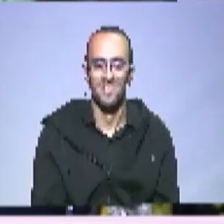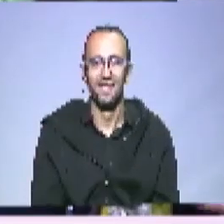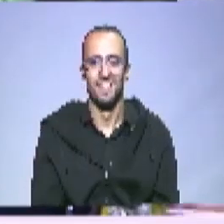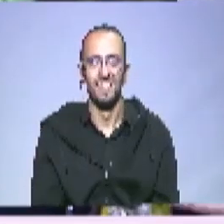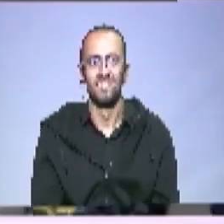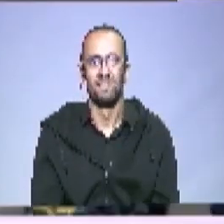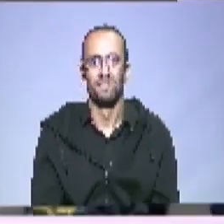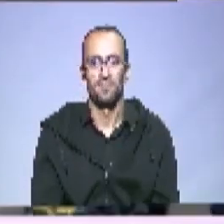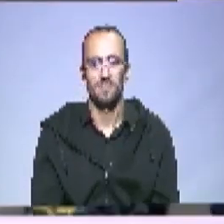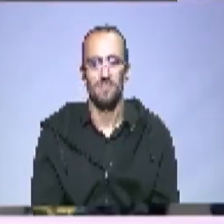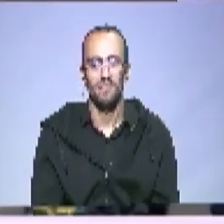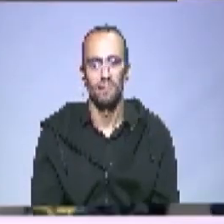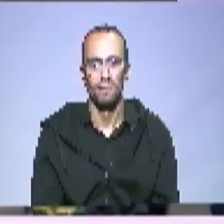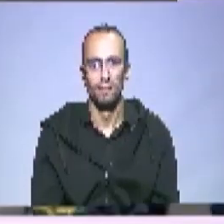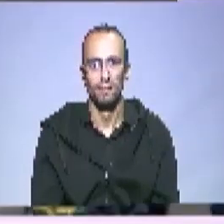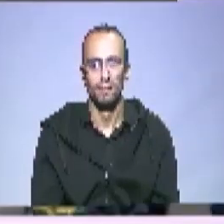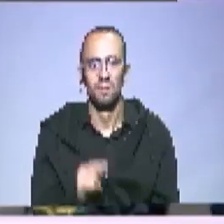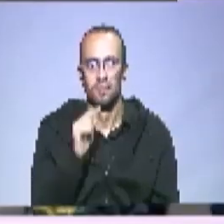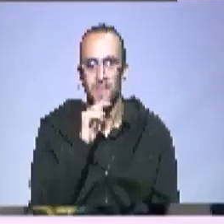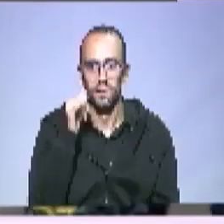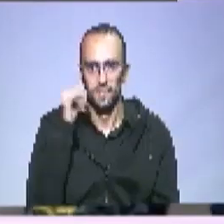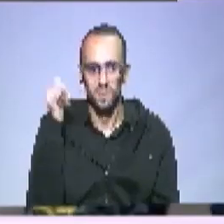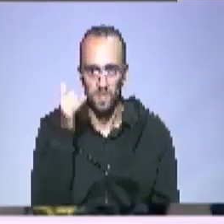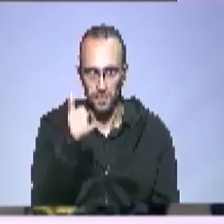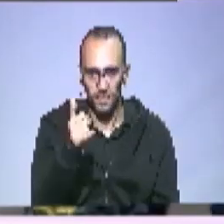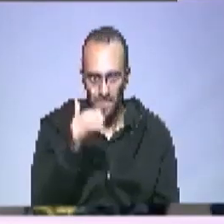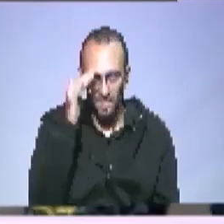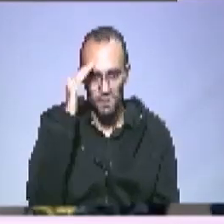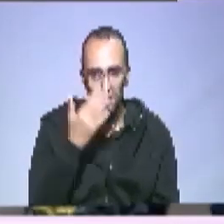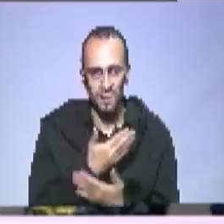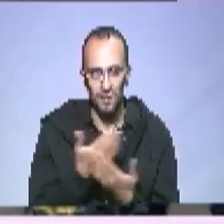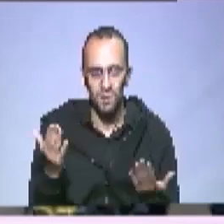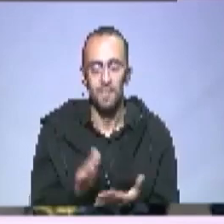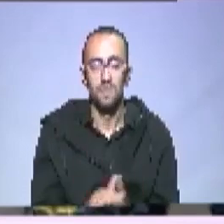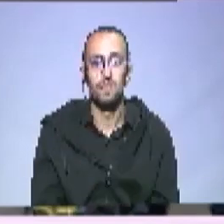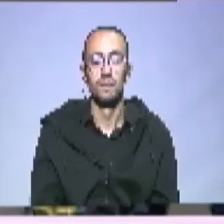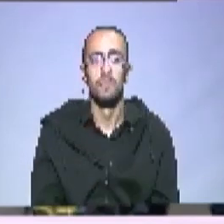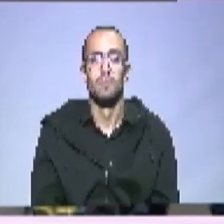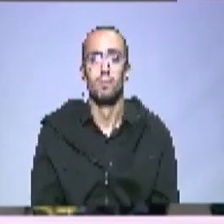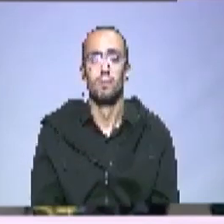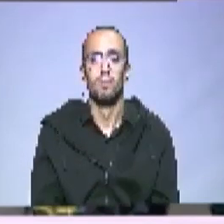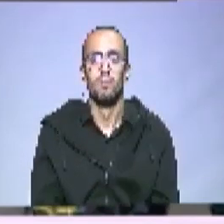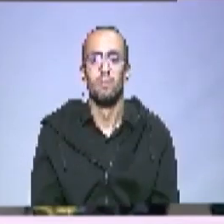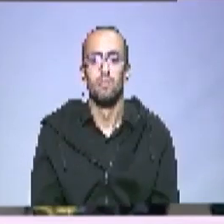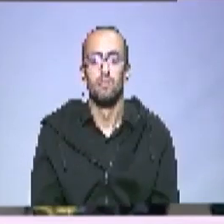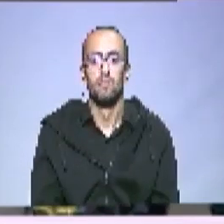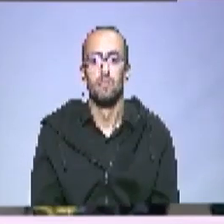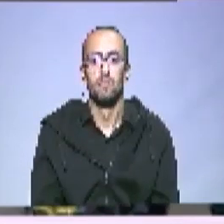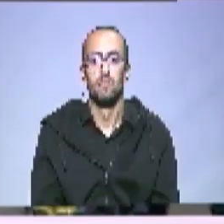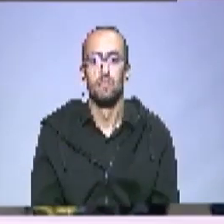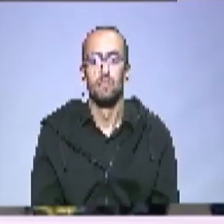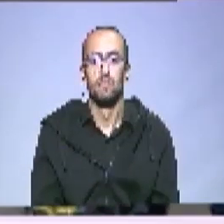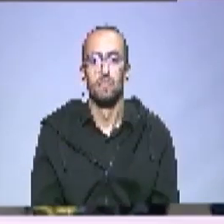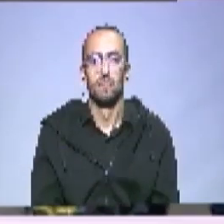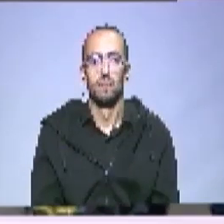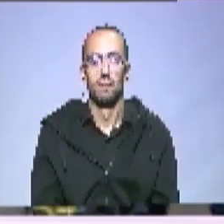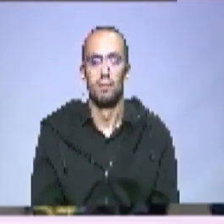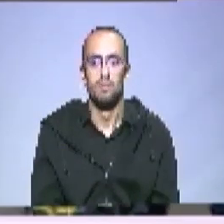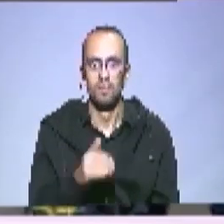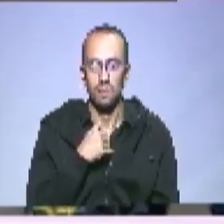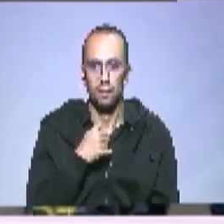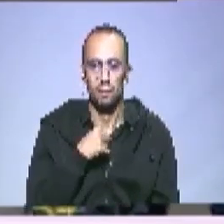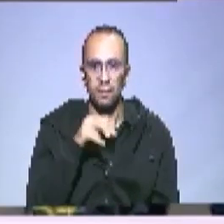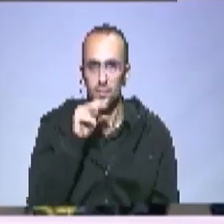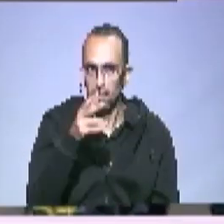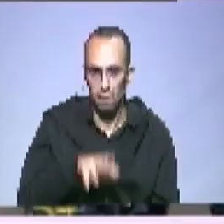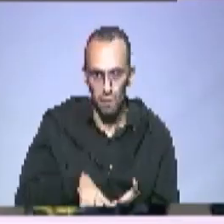هناخد استاذه مارسيل. مساء الخير. مساء الخير، اهلا بحضرتك يا فندم. انا يعني انا متابعه من البرنامج يعني